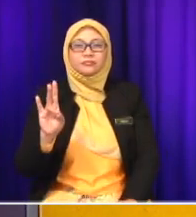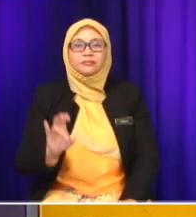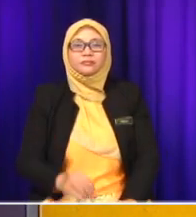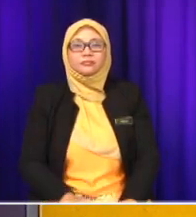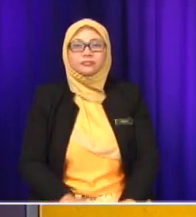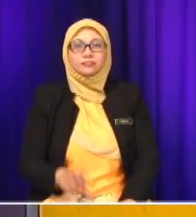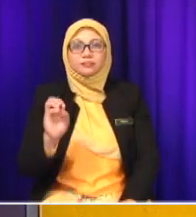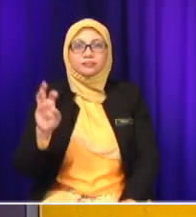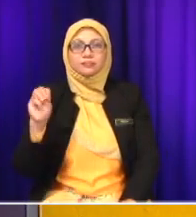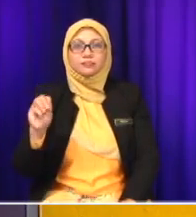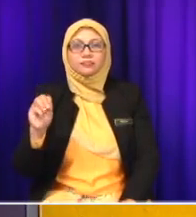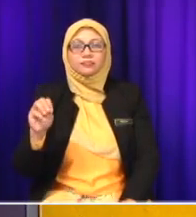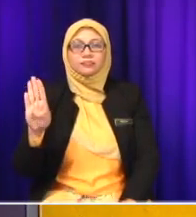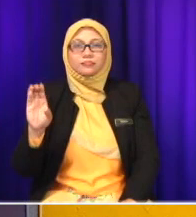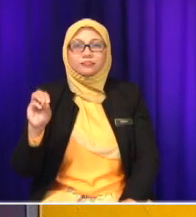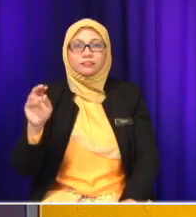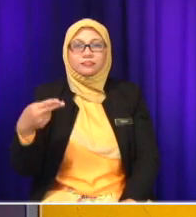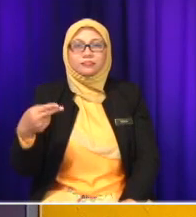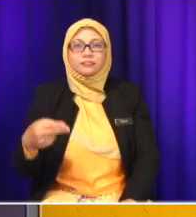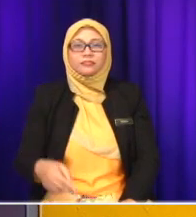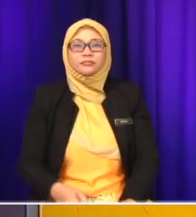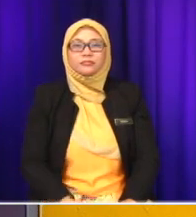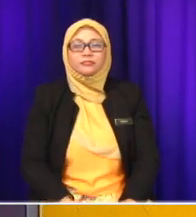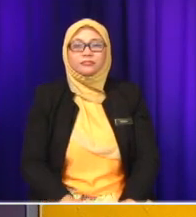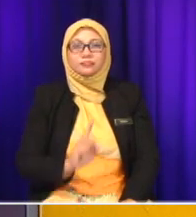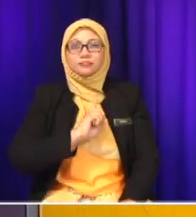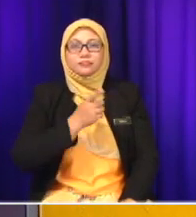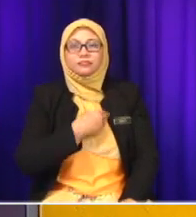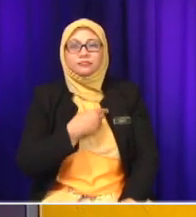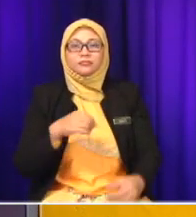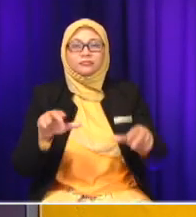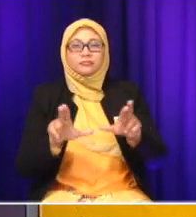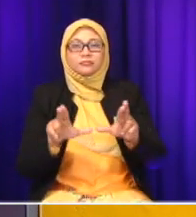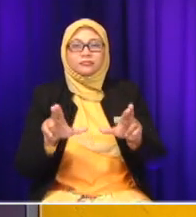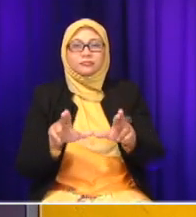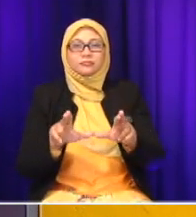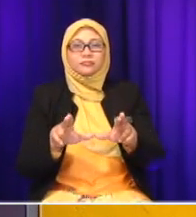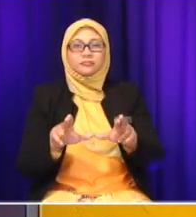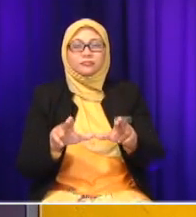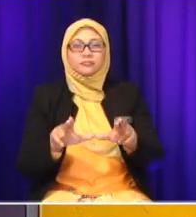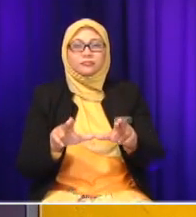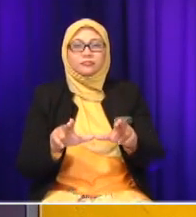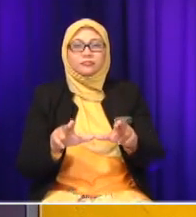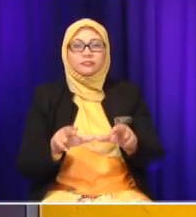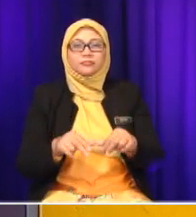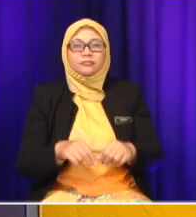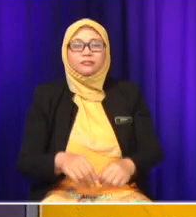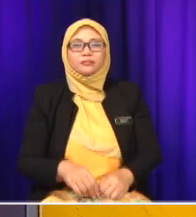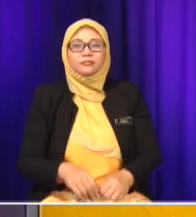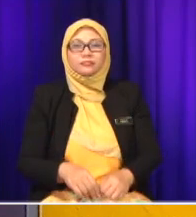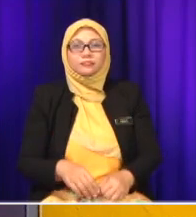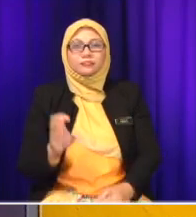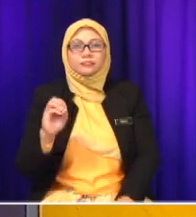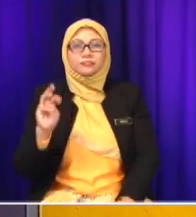omboh yang mana Di situ lihat pada gambaraj kita mengukur diameter ombohat yang